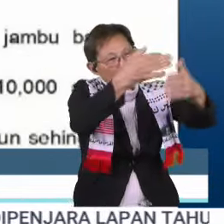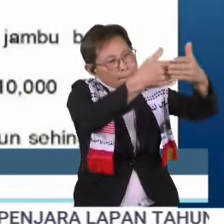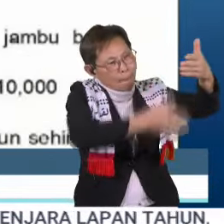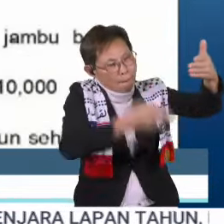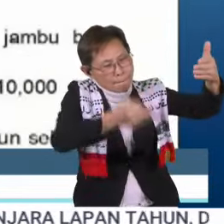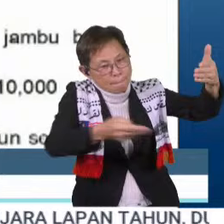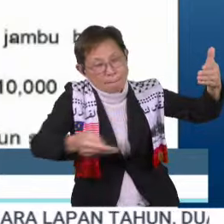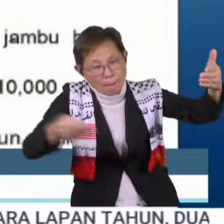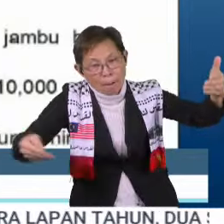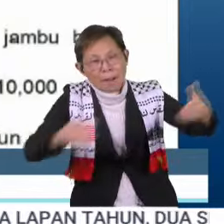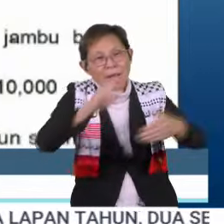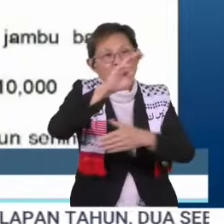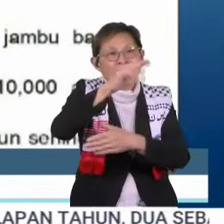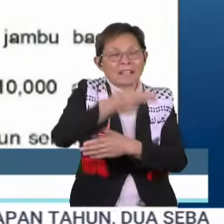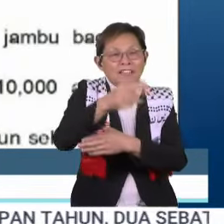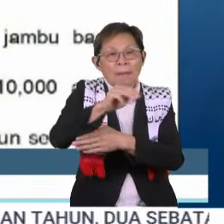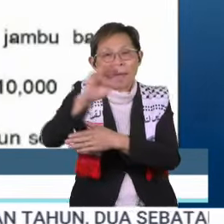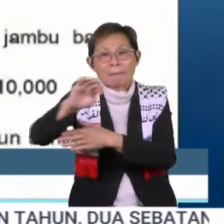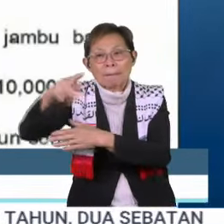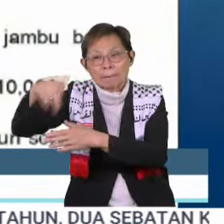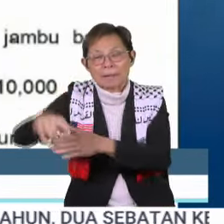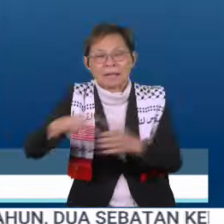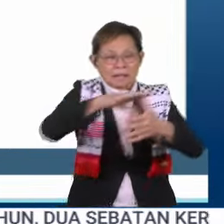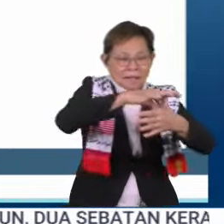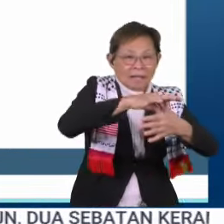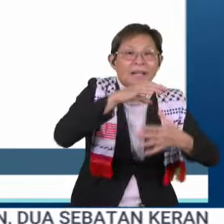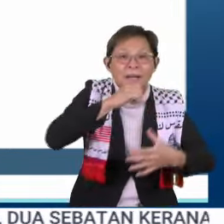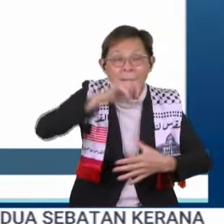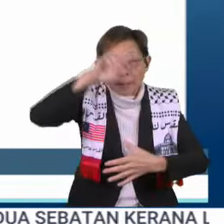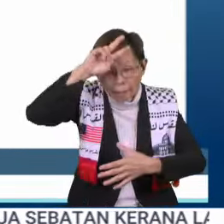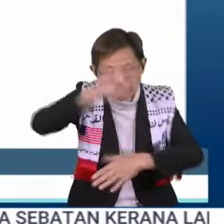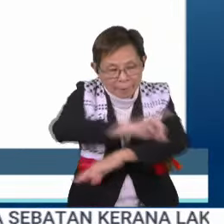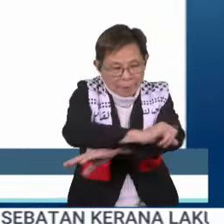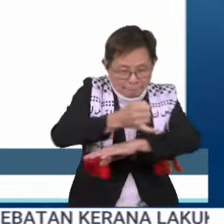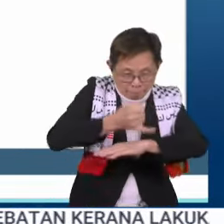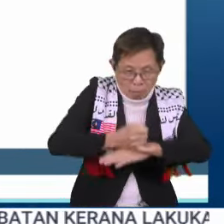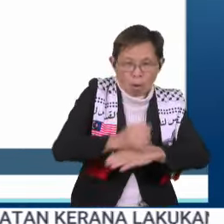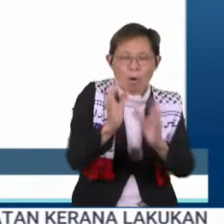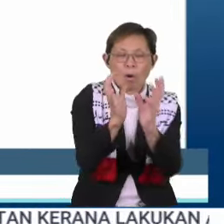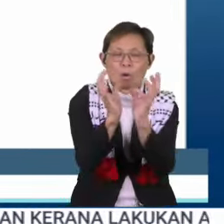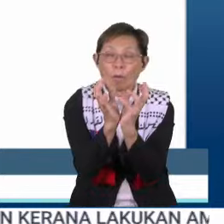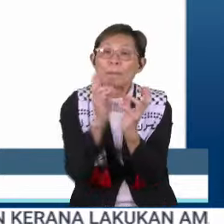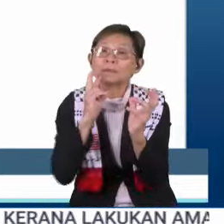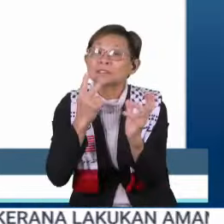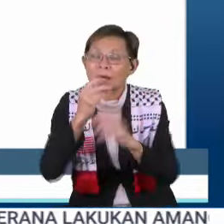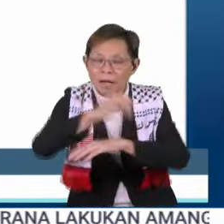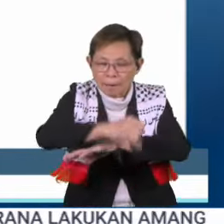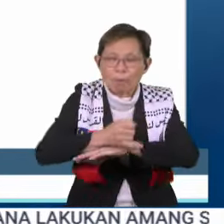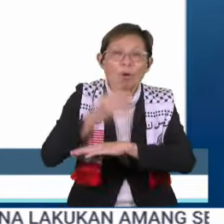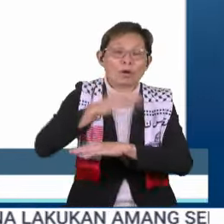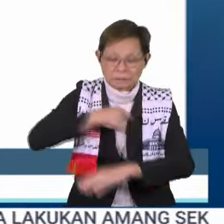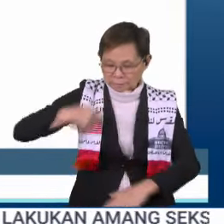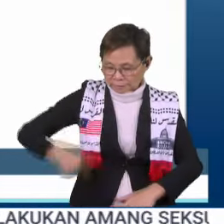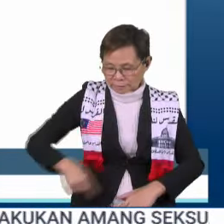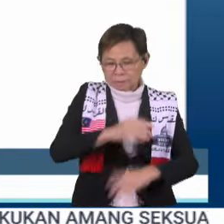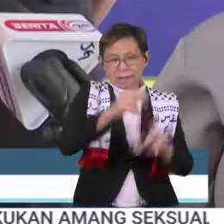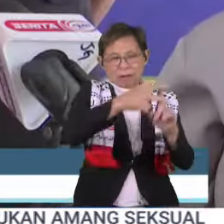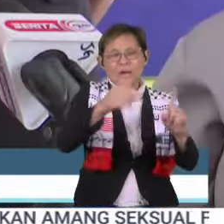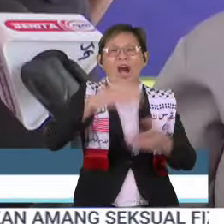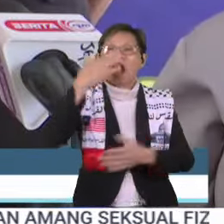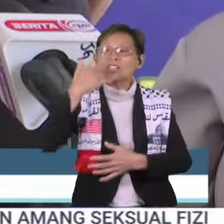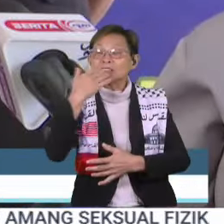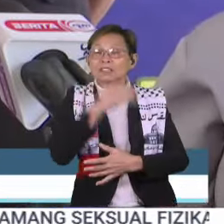dalam SHMMP Christmas, antaranya daging kambing biri-biri bertulang import, kubis bulat import China dan Indonesia, cili serta